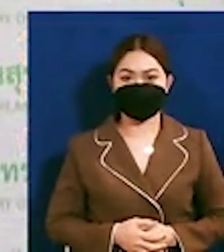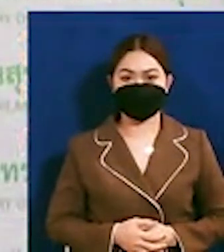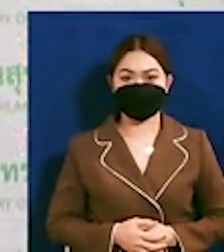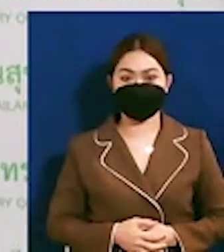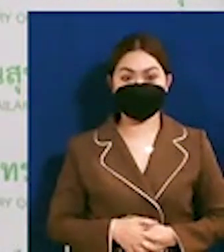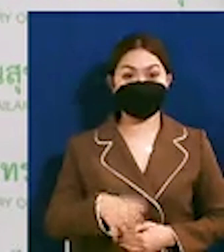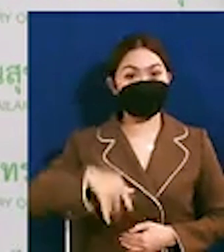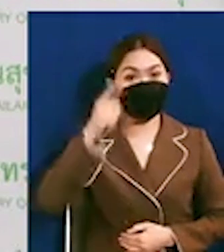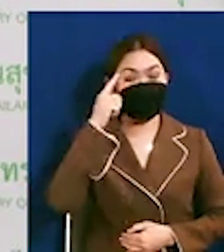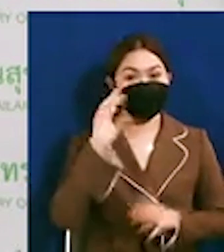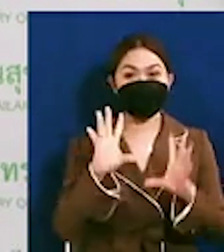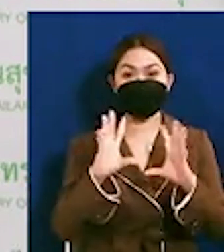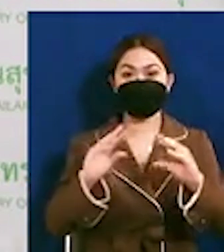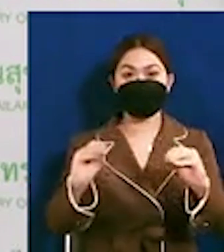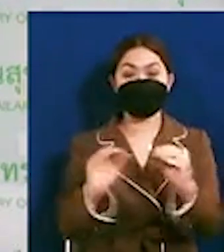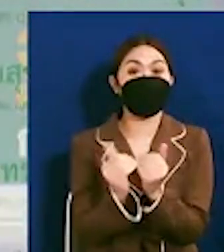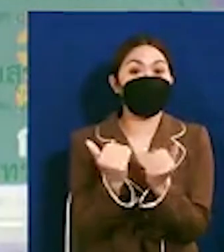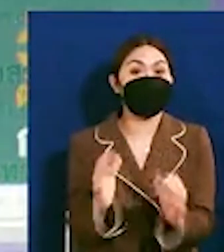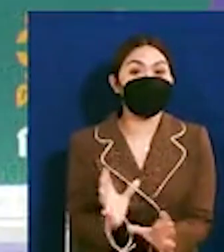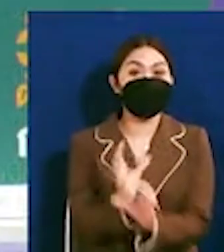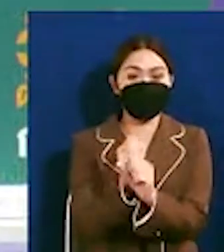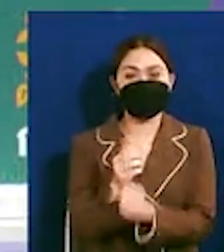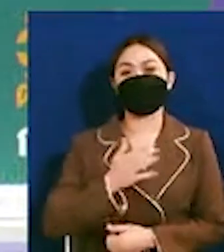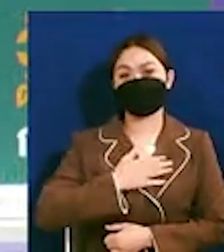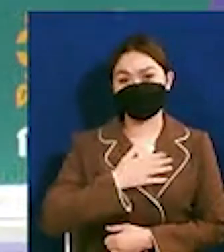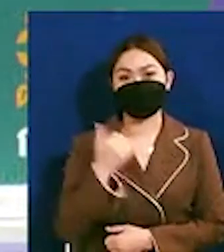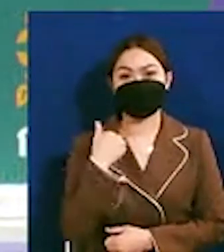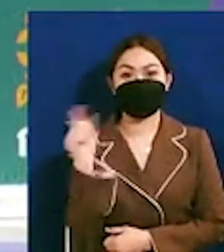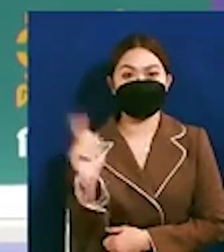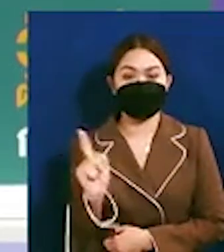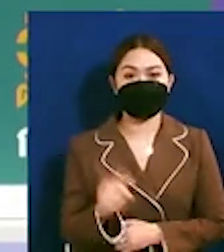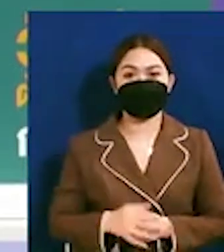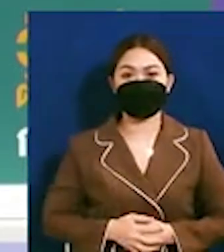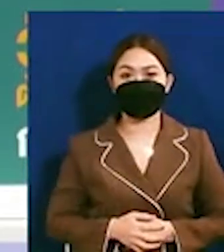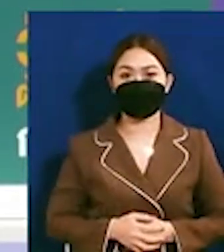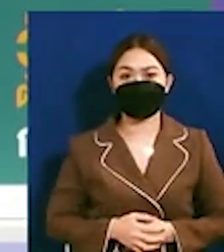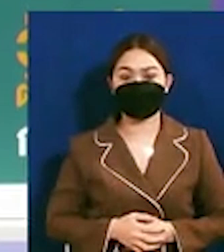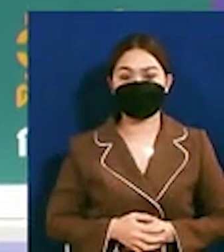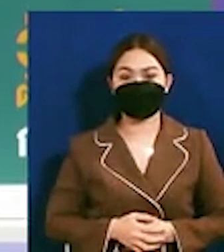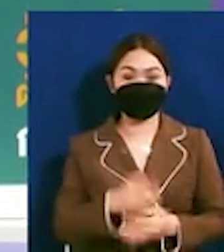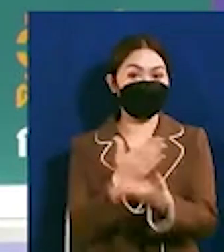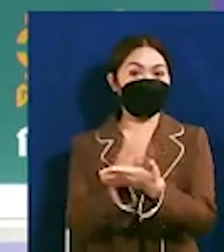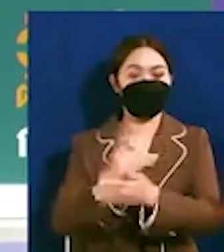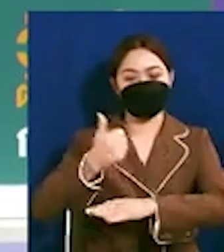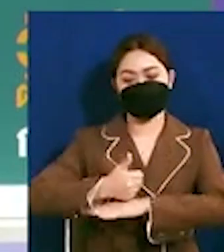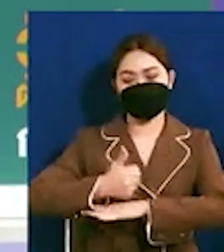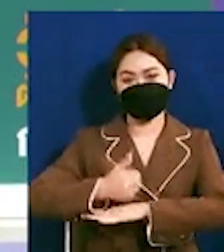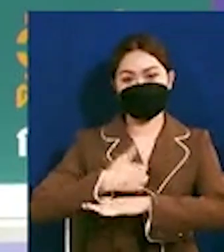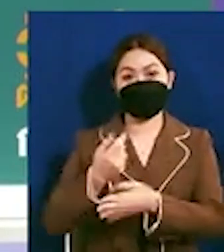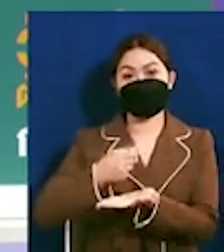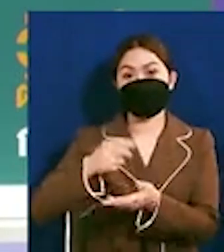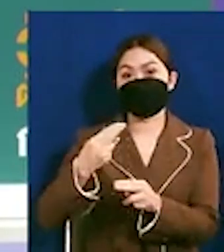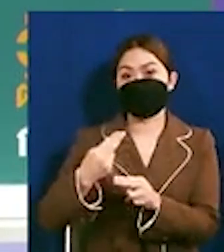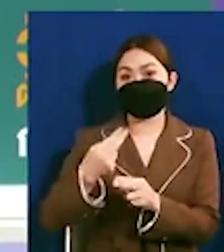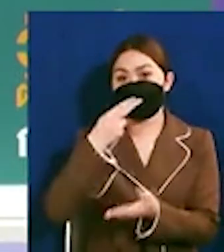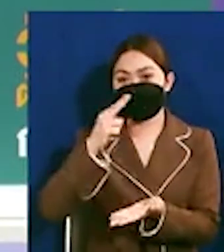เธอเข้าใจก็หมดแล้วนะครับเพราะฉะนั้นเราก็ทางท่านผู้บริหารคือท่านปลัดท่านก็จะเซ็น